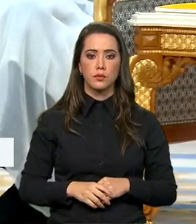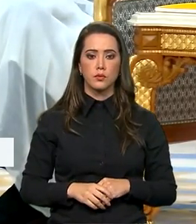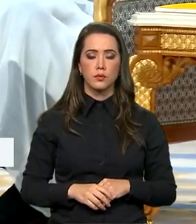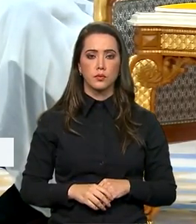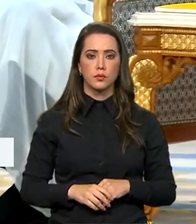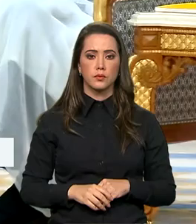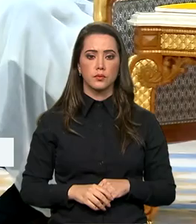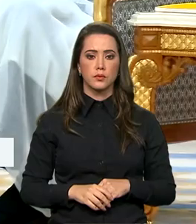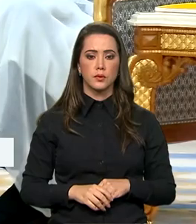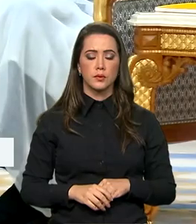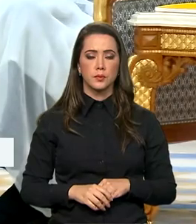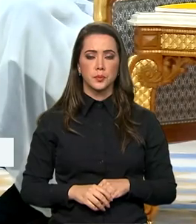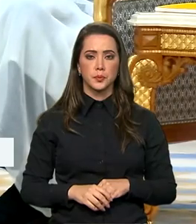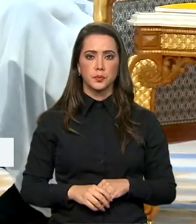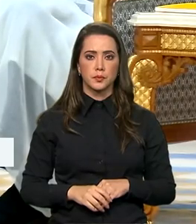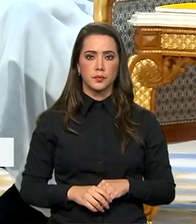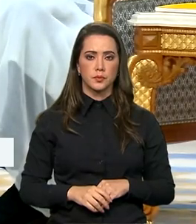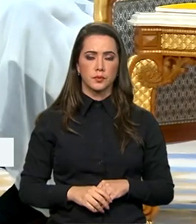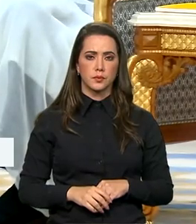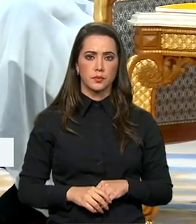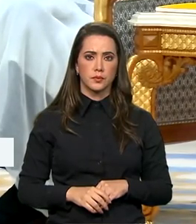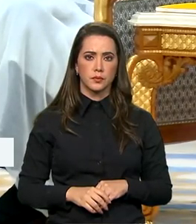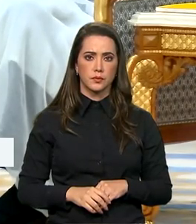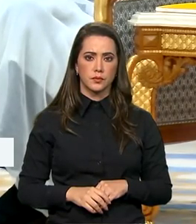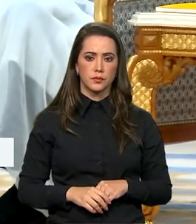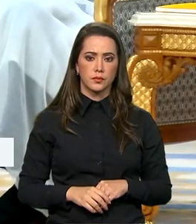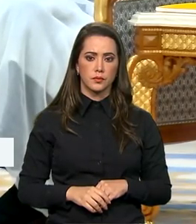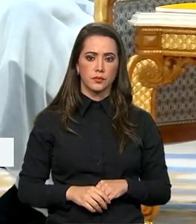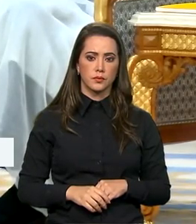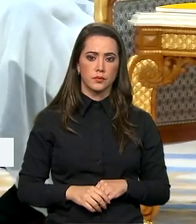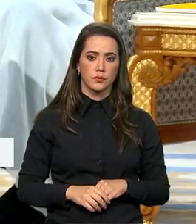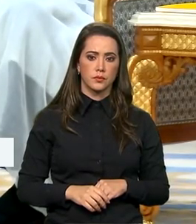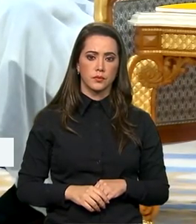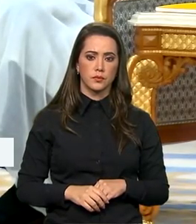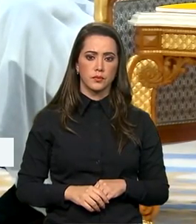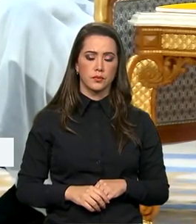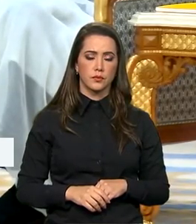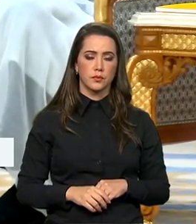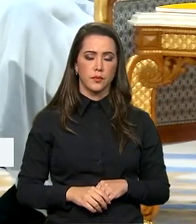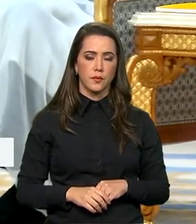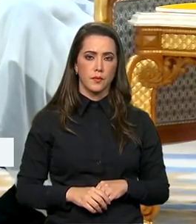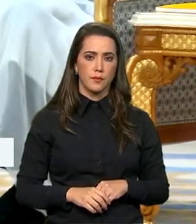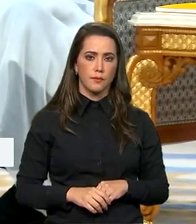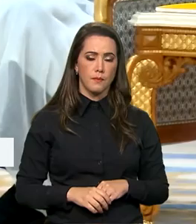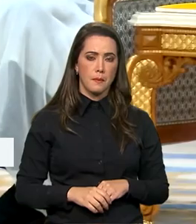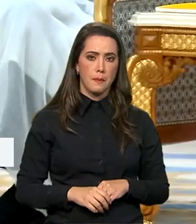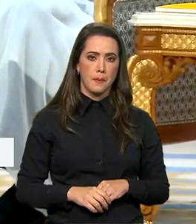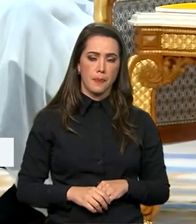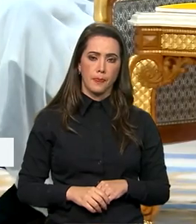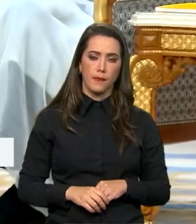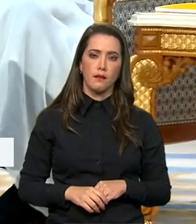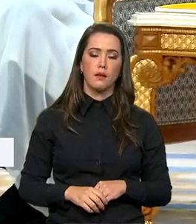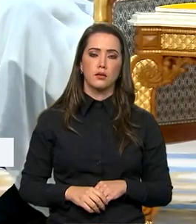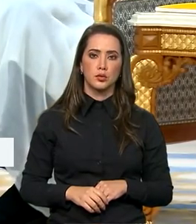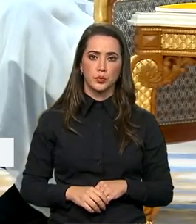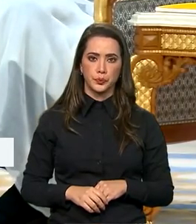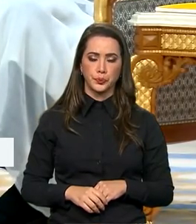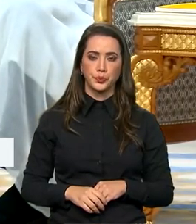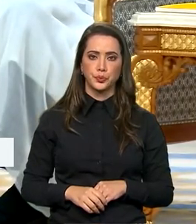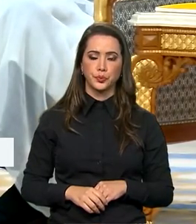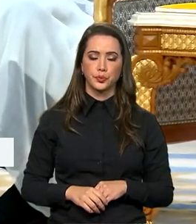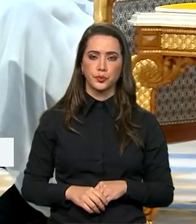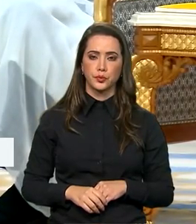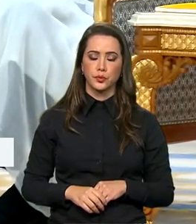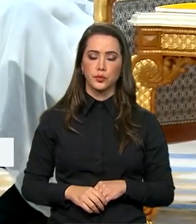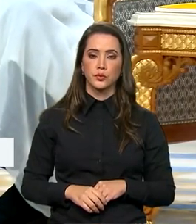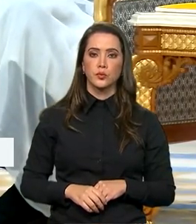صاحب السمو الشيخ محمد بن زايد، كما نعلم هذا العام ستستضيف دولة الإمارات العربية المتحدة قمة